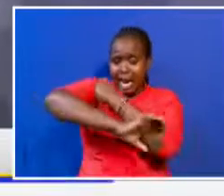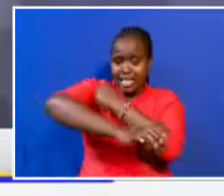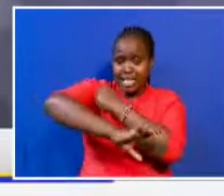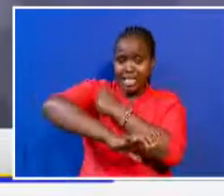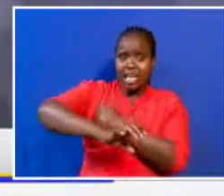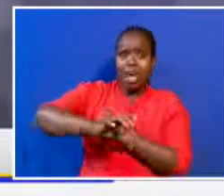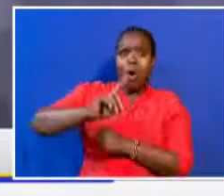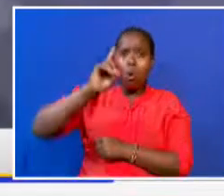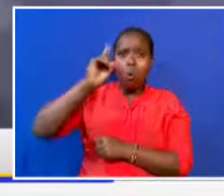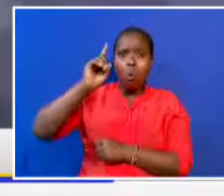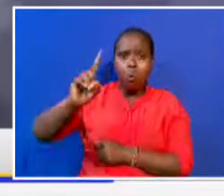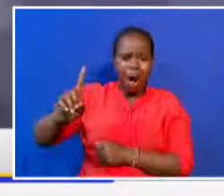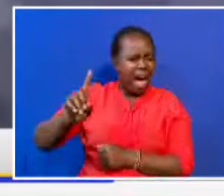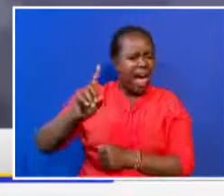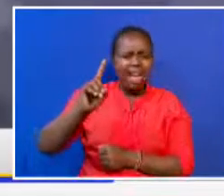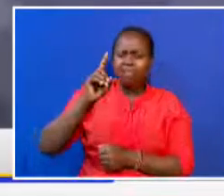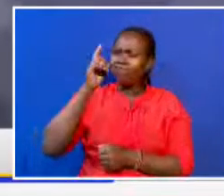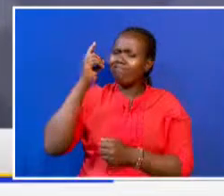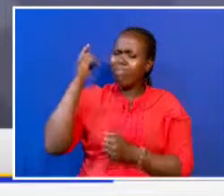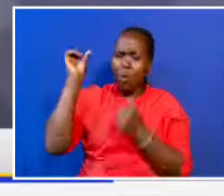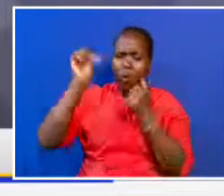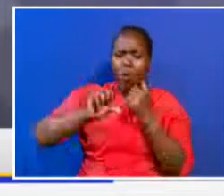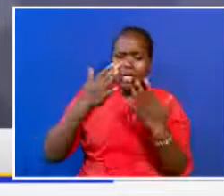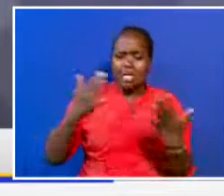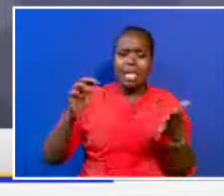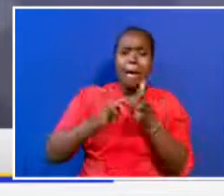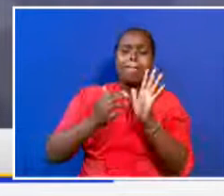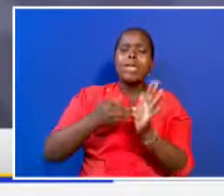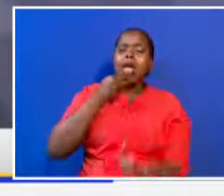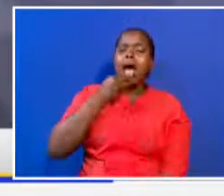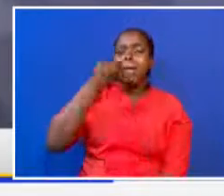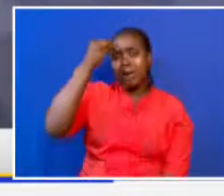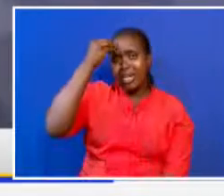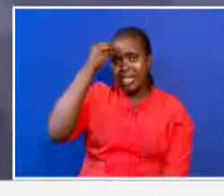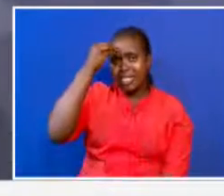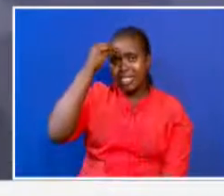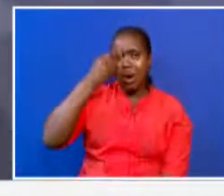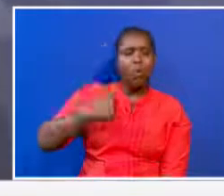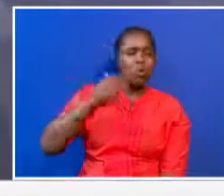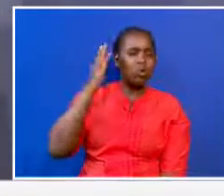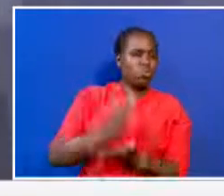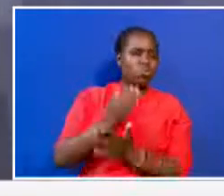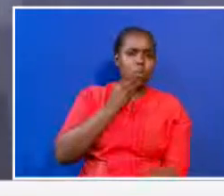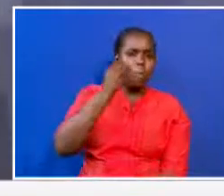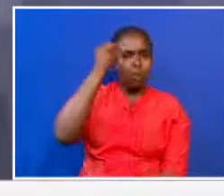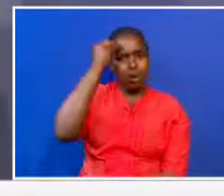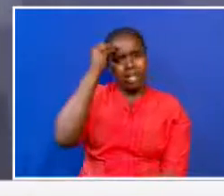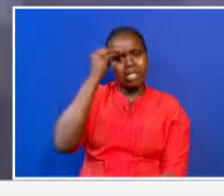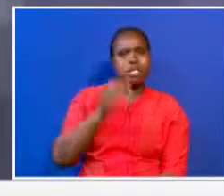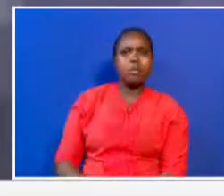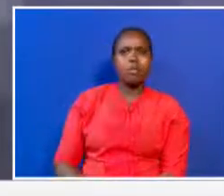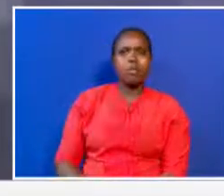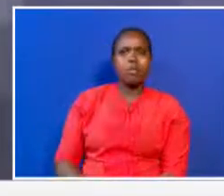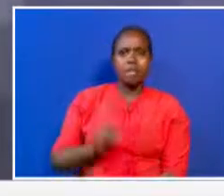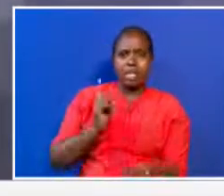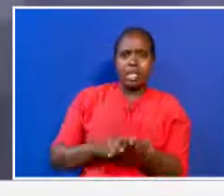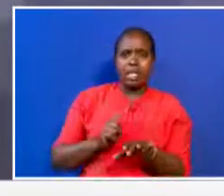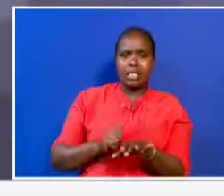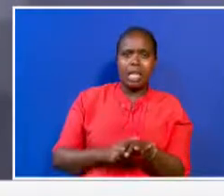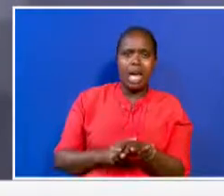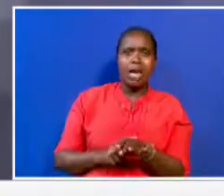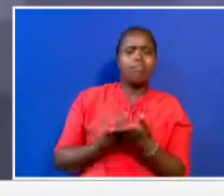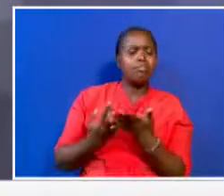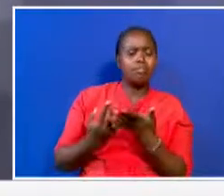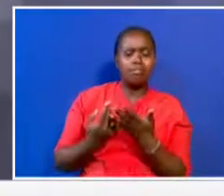most debilitating things is hypocrisy. We are hypocrites. When the chips